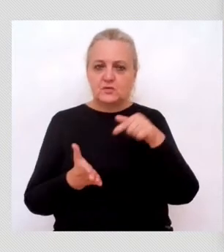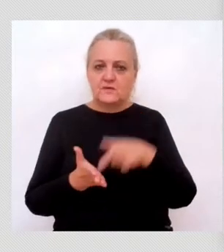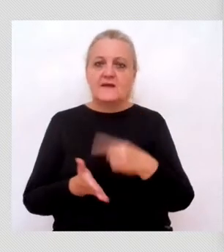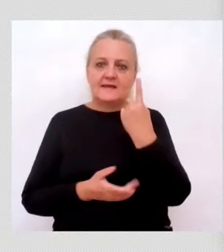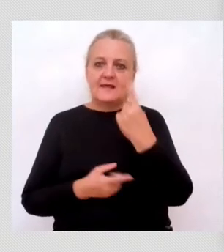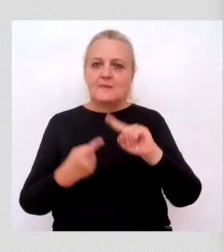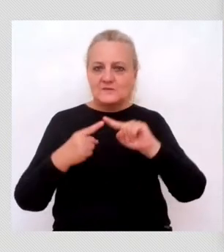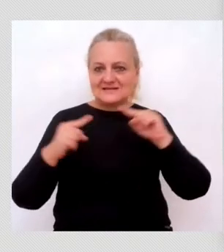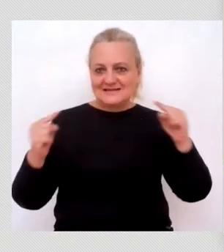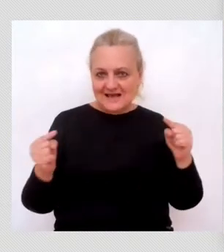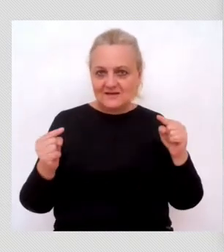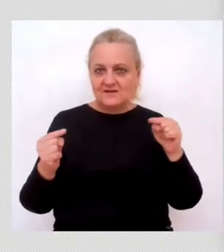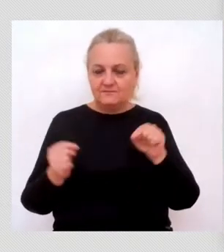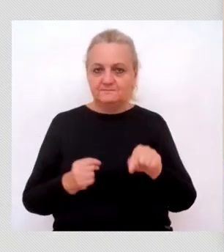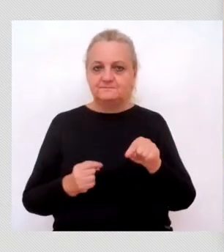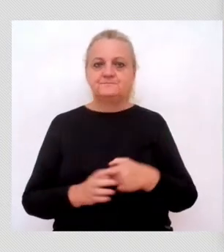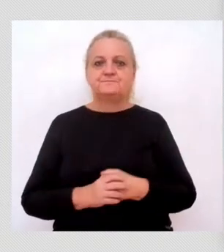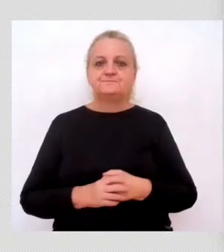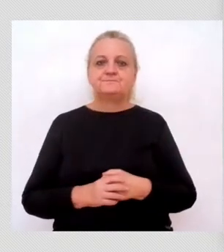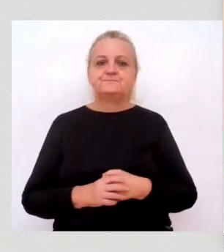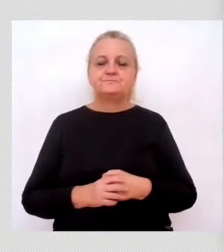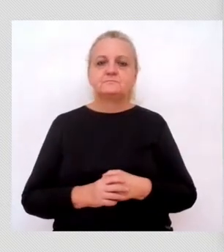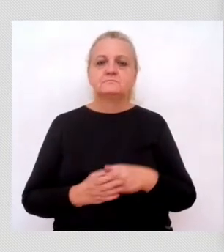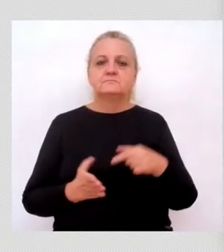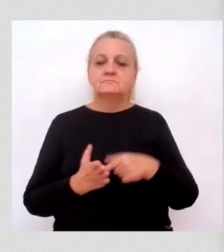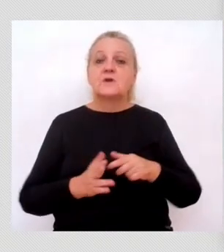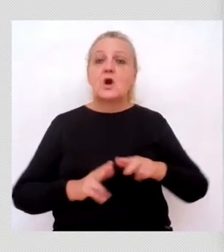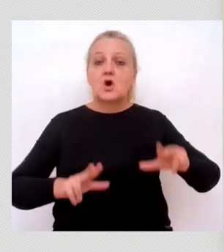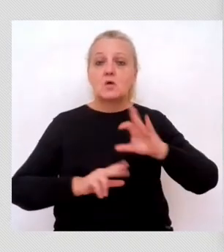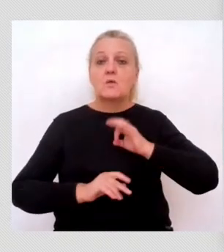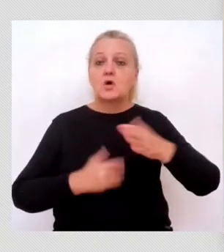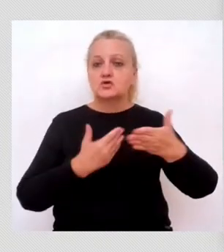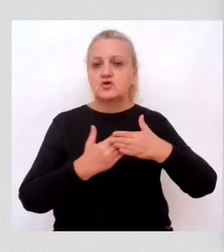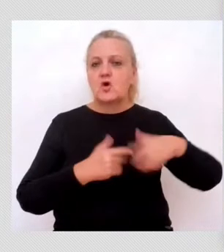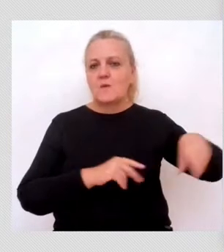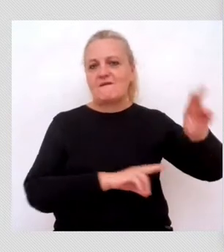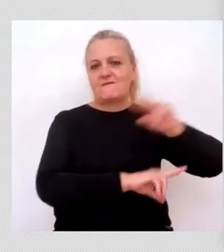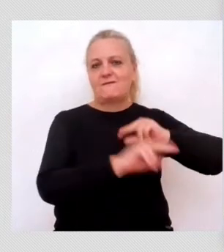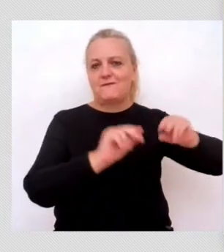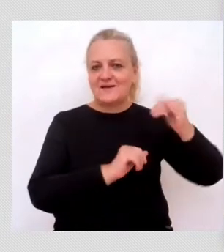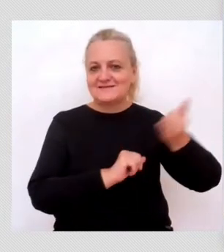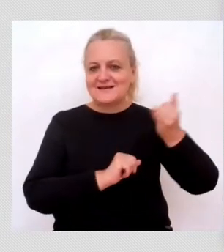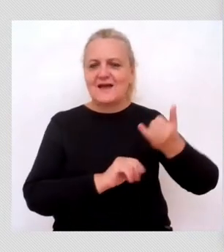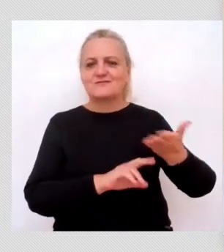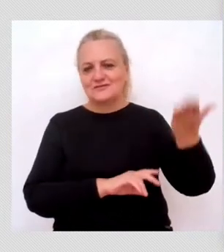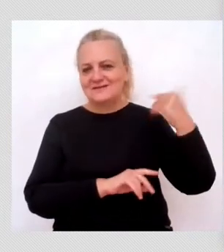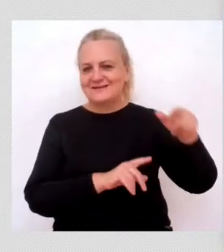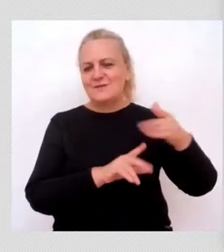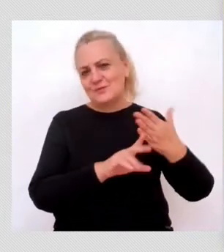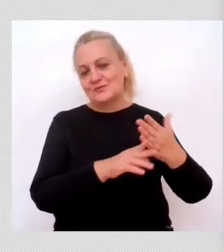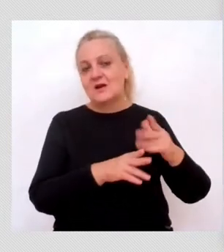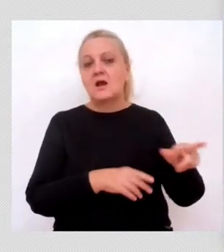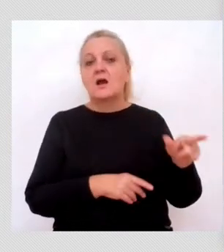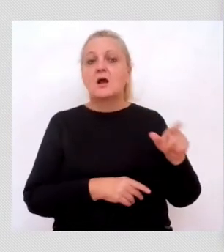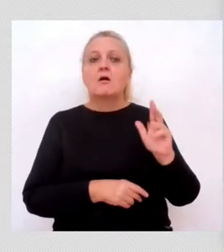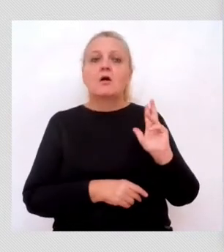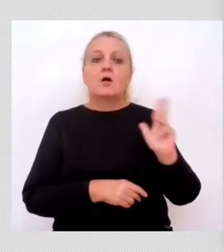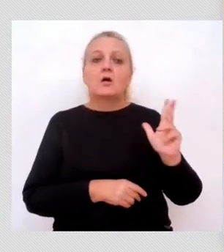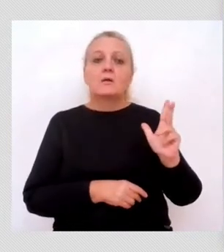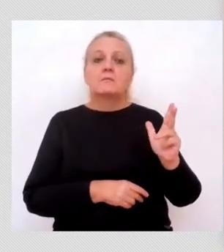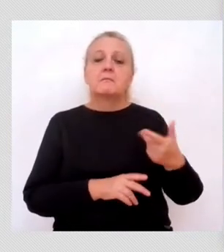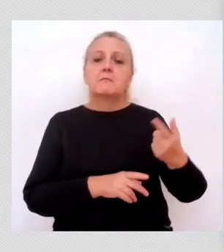zdanie, które w rodzinie mojej żony krąży od już jakiegoś czasu, bo podobno powiedziała je kiedyś